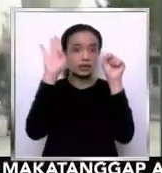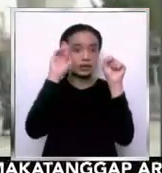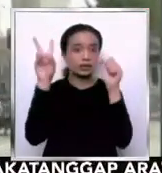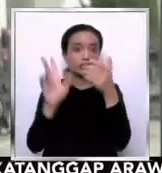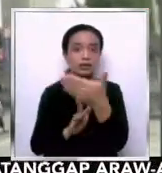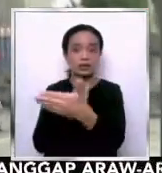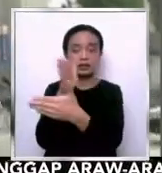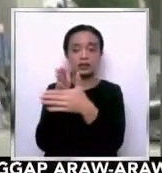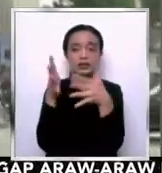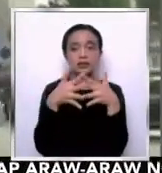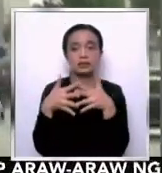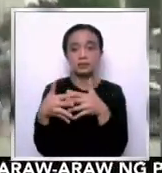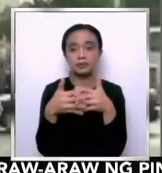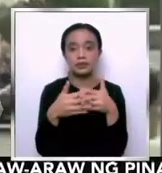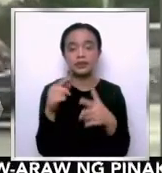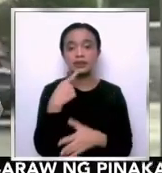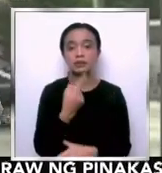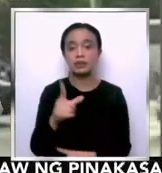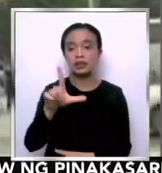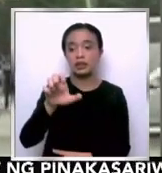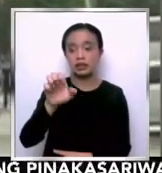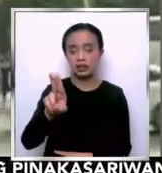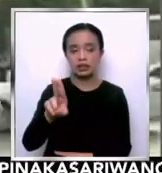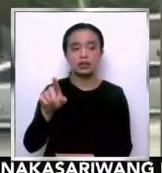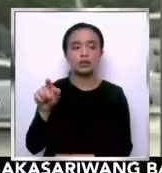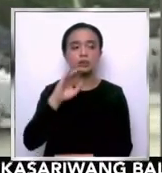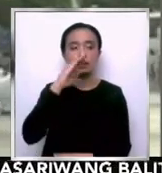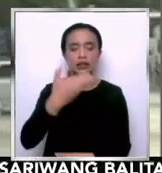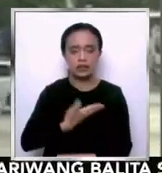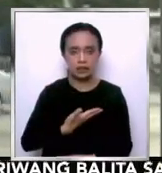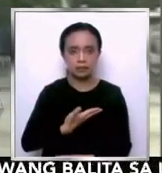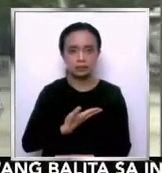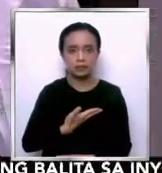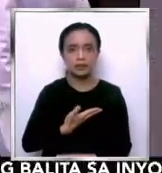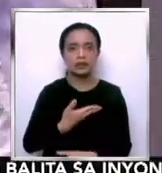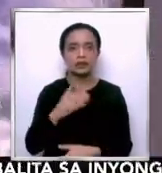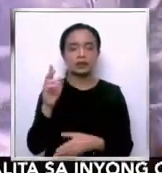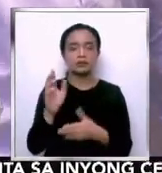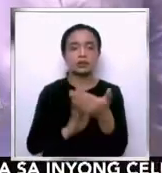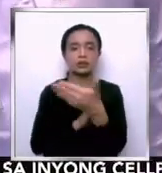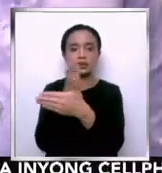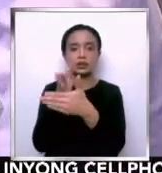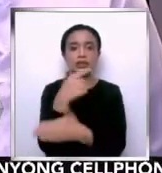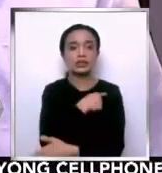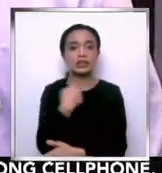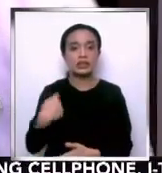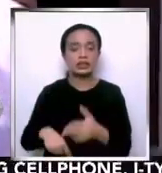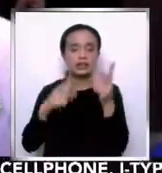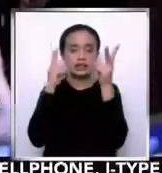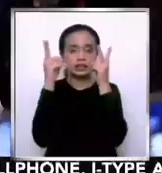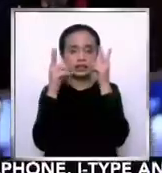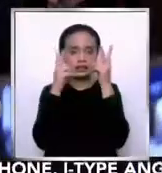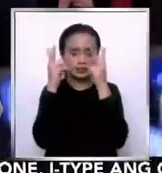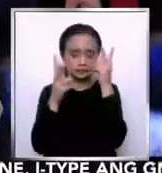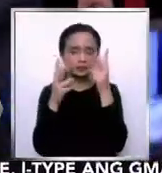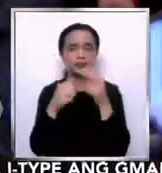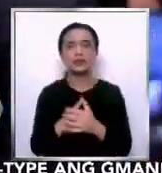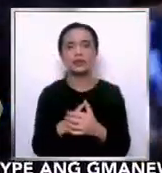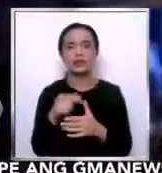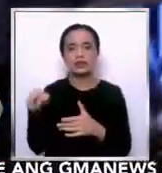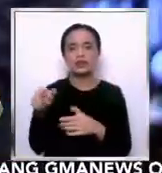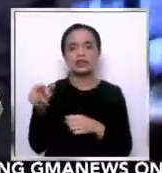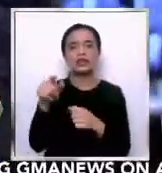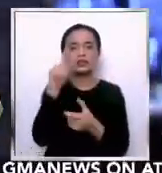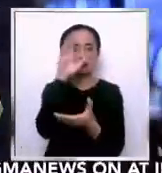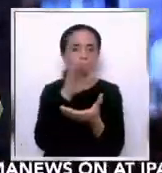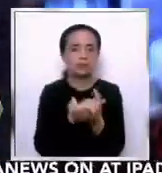sinabi naman ni Liu na welcome daw mag-state visit ang Pangulo sa China at naniniwala raw silang maaayos na ang